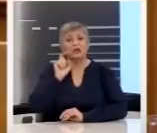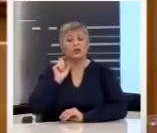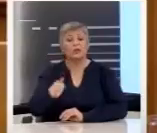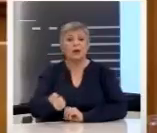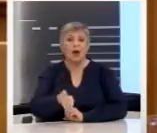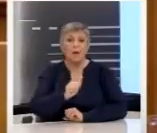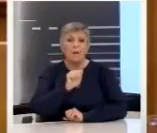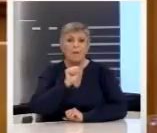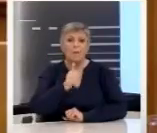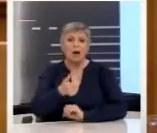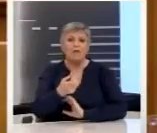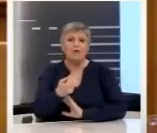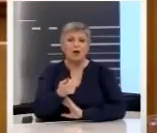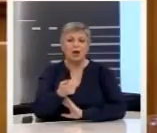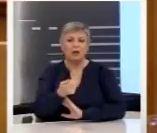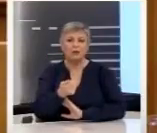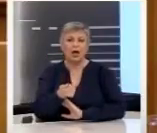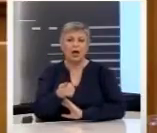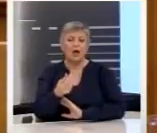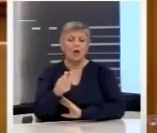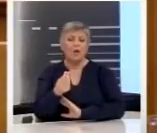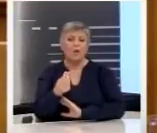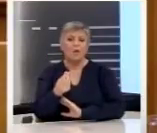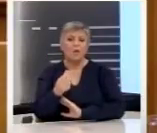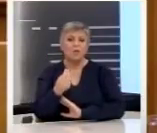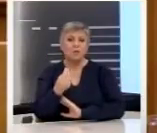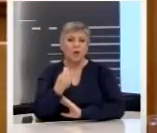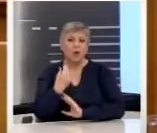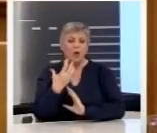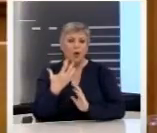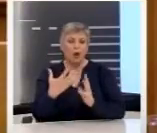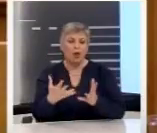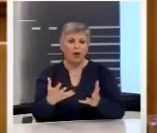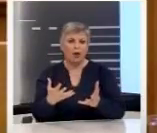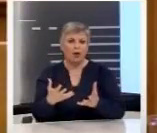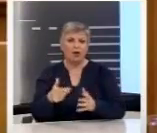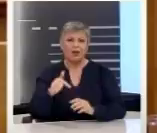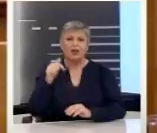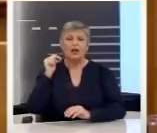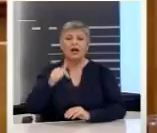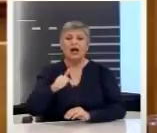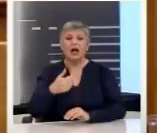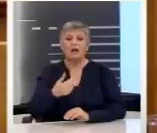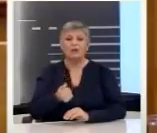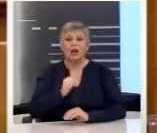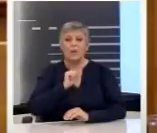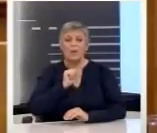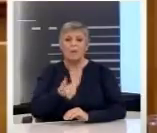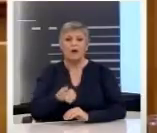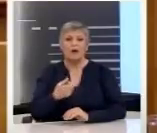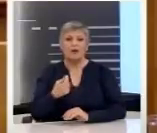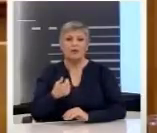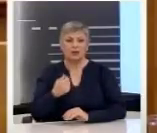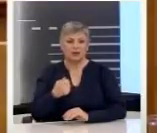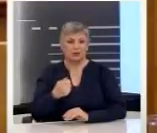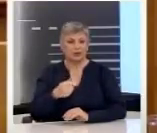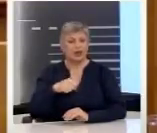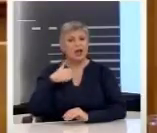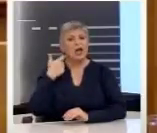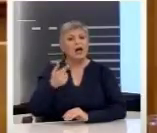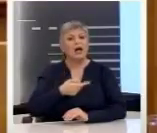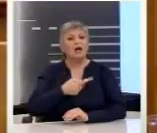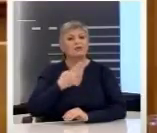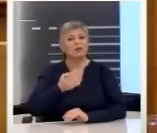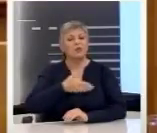λοιπόν. Και αυτά τα μαύρα είναι αυτά που χρησιμοποιούνται για να βρίσκουν συνηγόρους